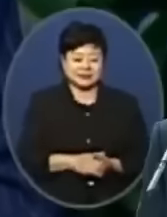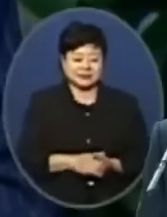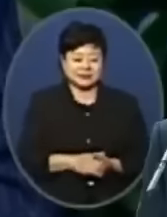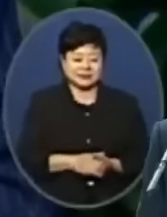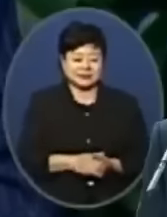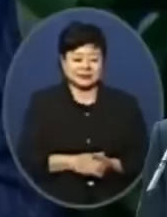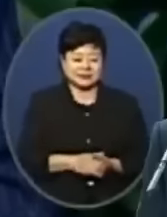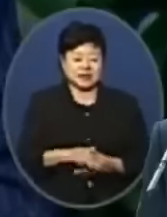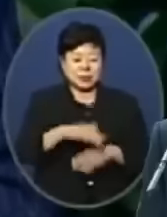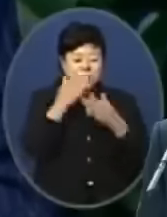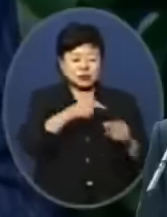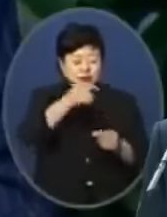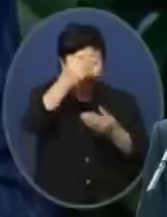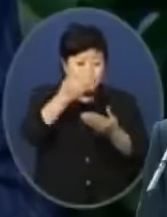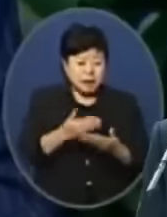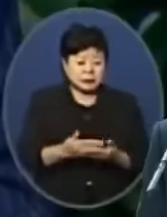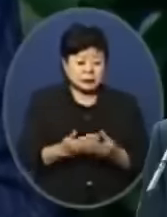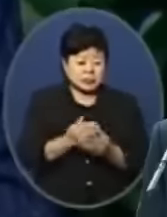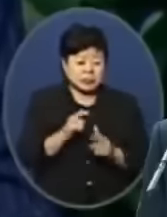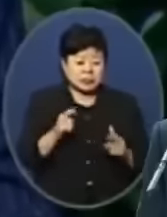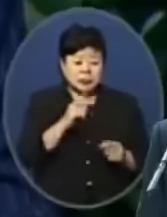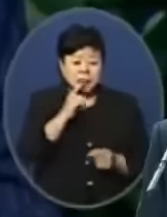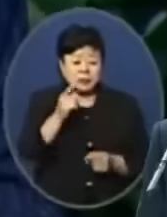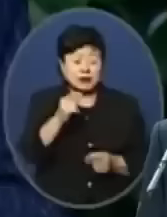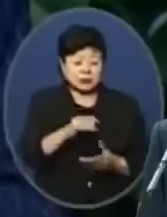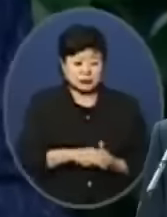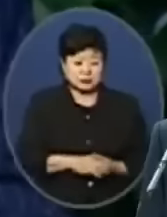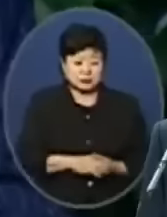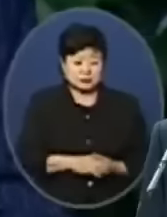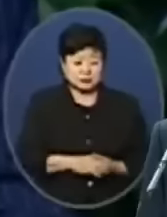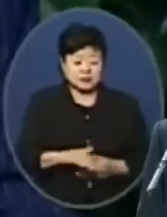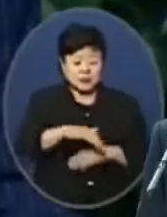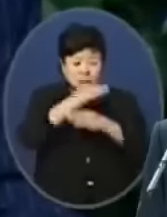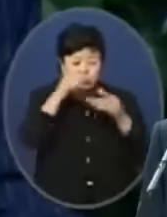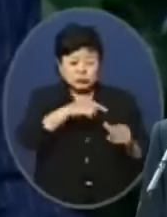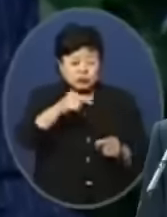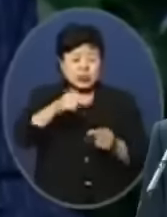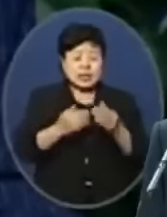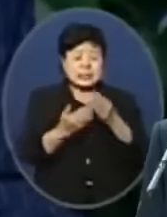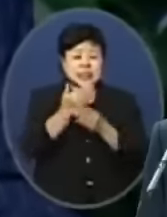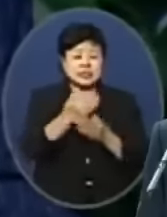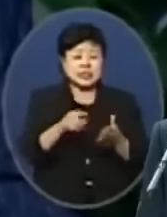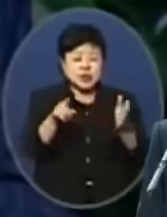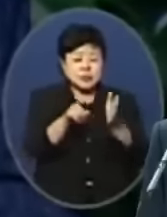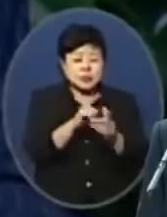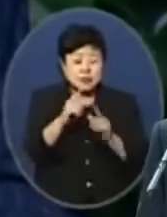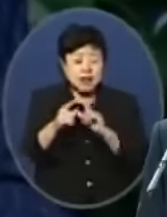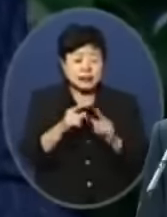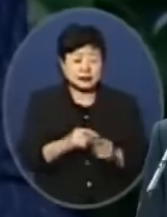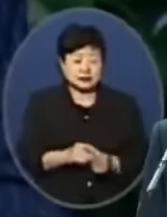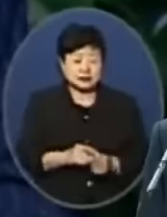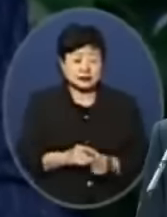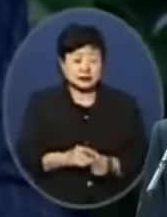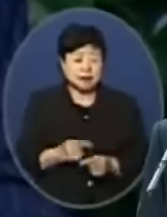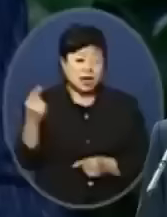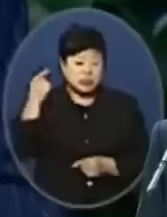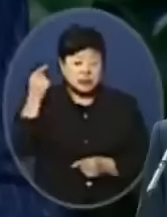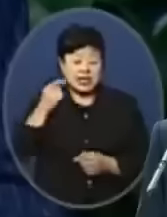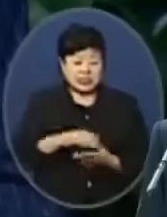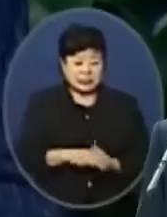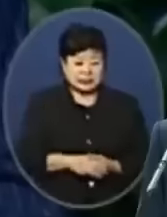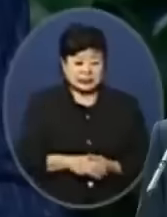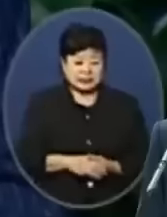내가 전진구원의 믿음이 안 생긴다고 생각하면 그 전진구원이 생기는 믿음의 말씀을 나를 보고 듣게 해야 되는